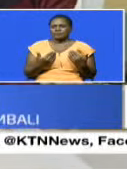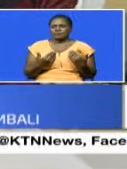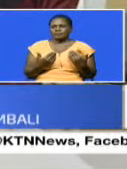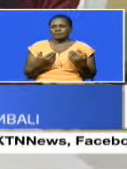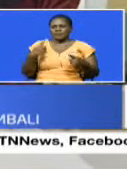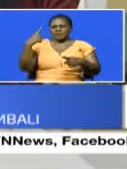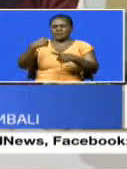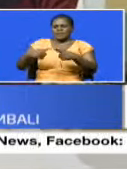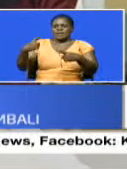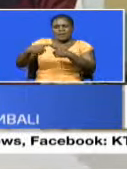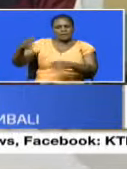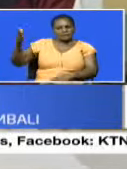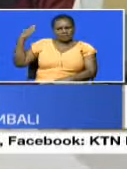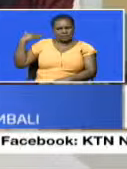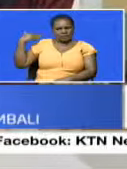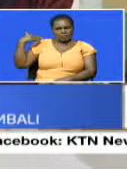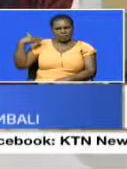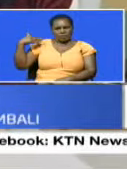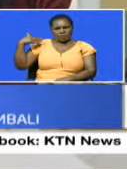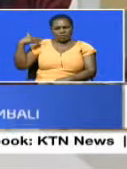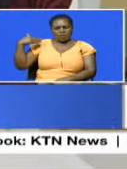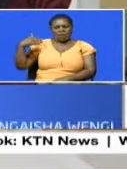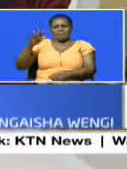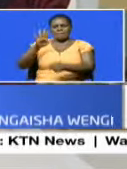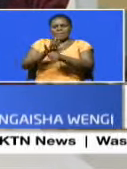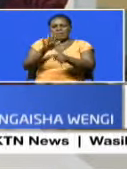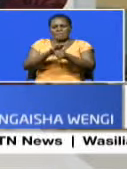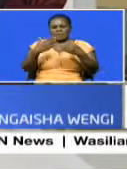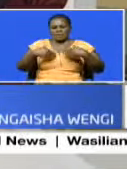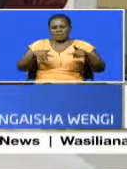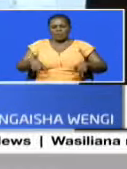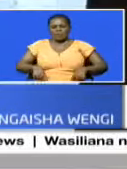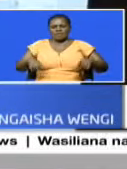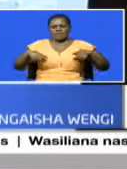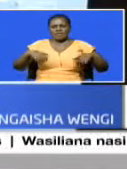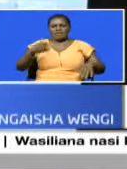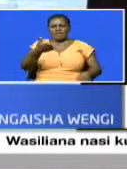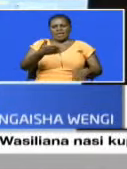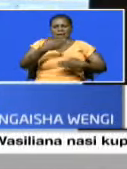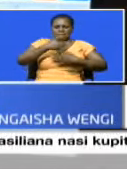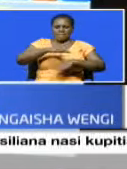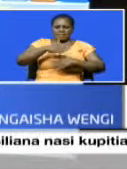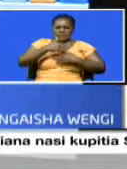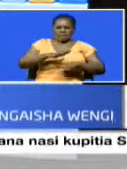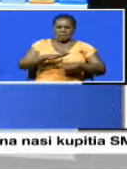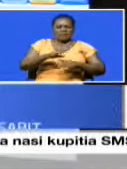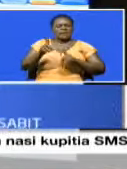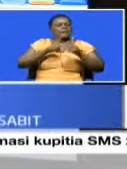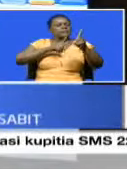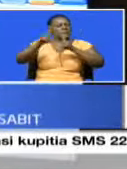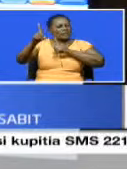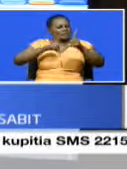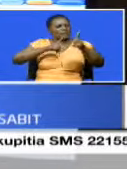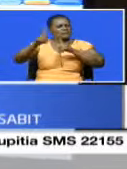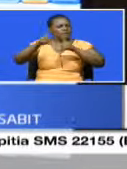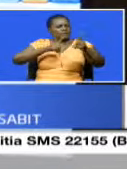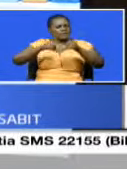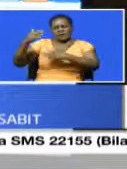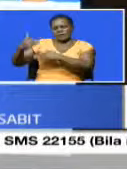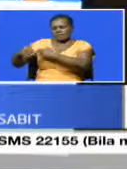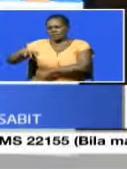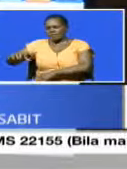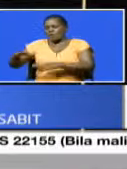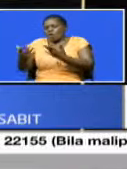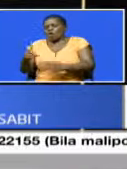Katika miaka ya hapo nyuma, Wako Jarso sawa na maelfu ya wakazi na wenyeji wa Marsabit wangesafiri hadi kaunti jirani au